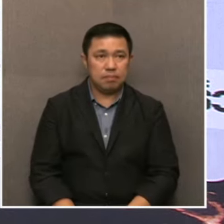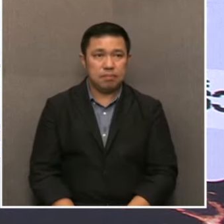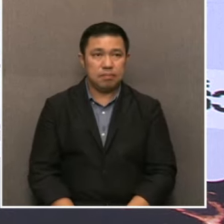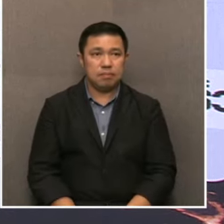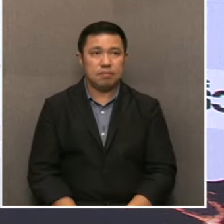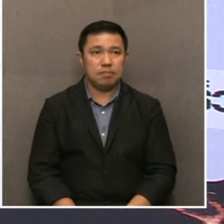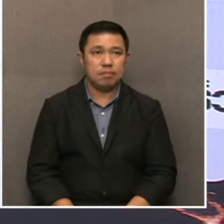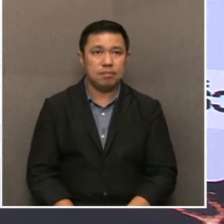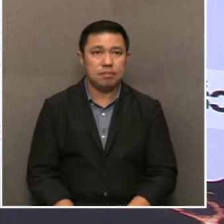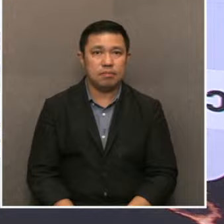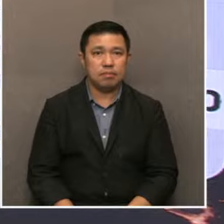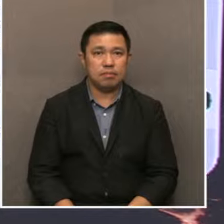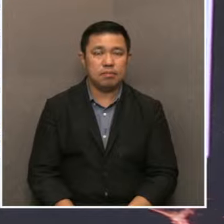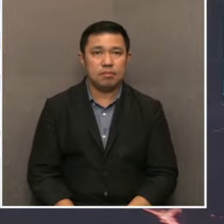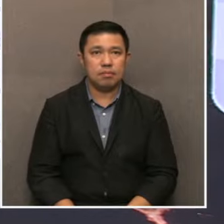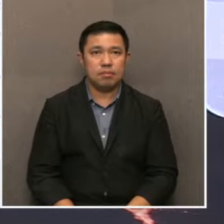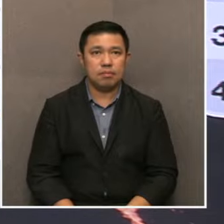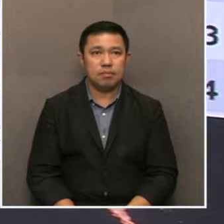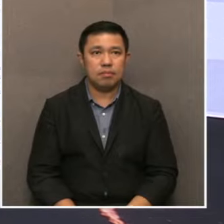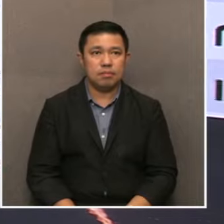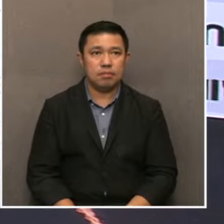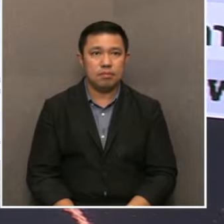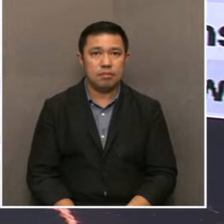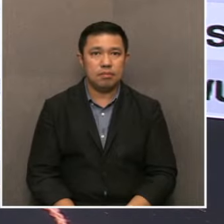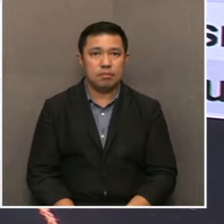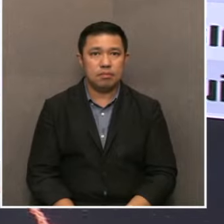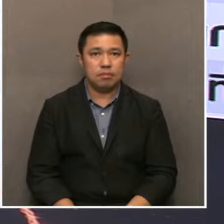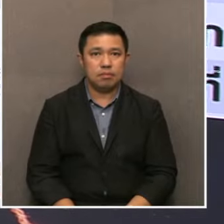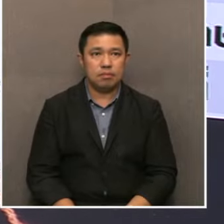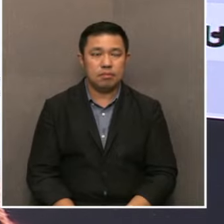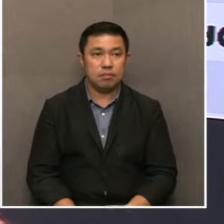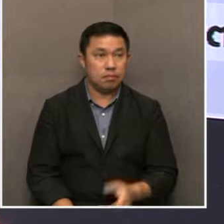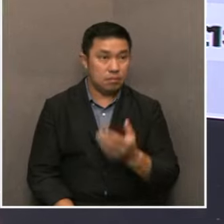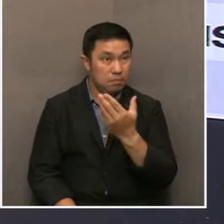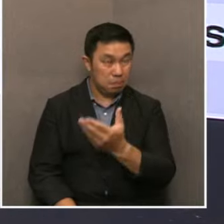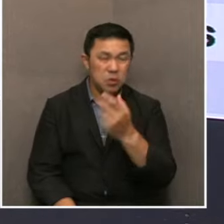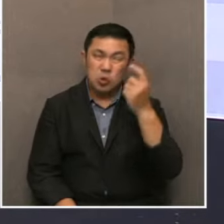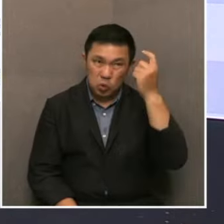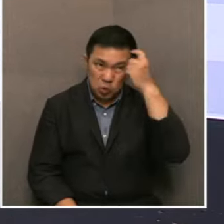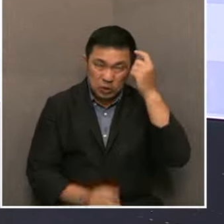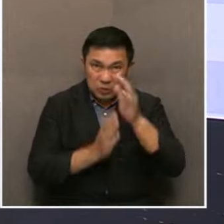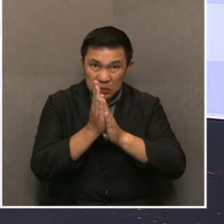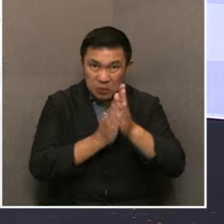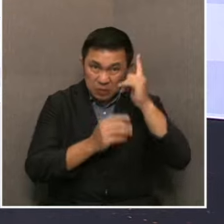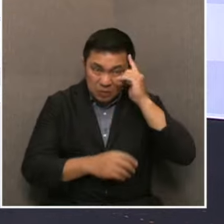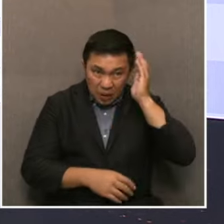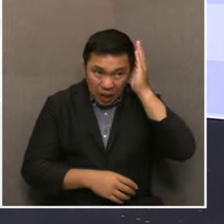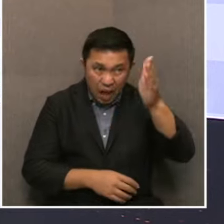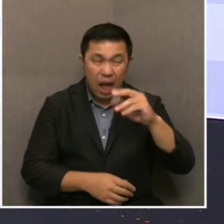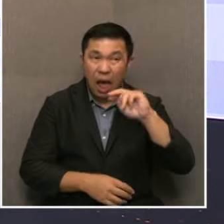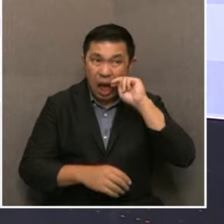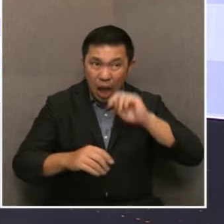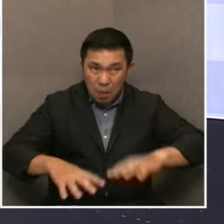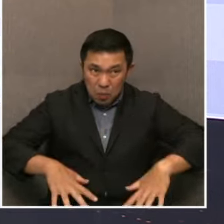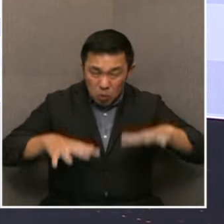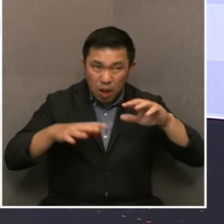ด้วยเหมือนกันส่วนในเรื่องของภัยพิบัตินะครับแน่นอนว่าช่วยให้คาดการแล้วก็ติดตามสถานการณ์อย่างน้ำท่วมน้ำ